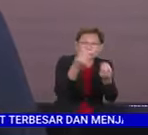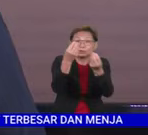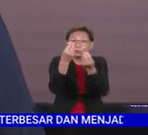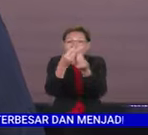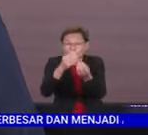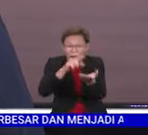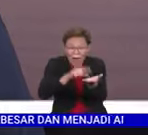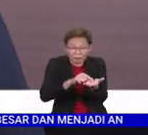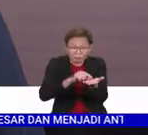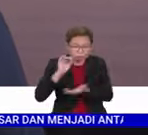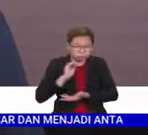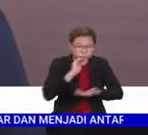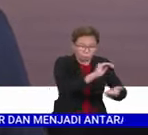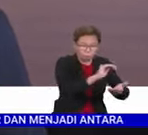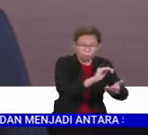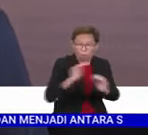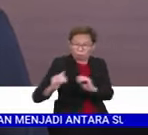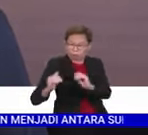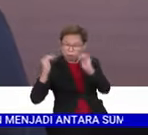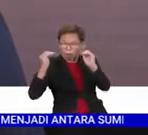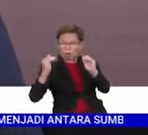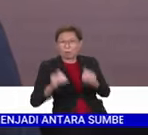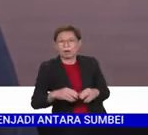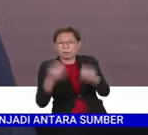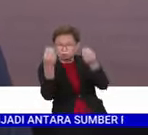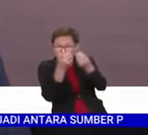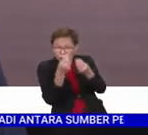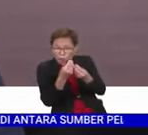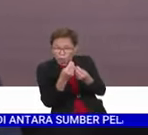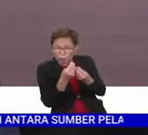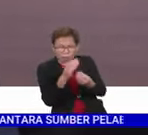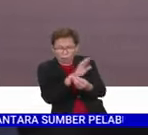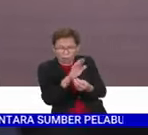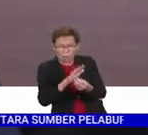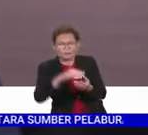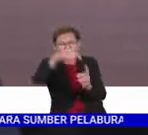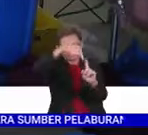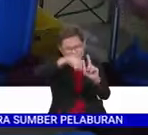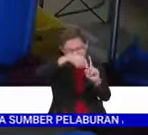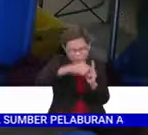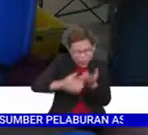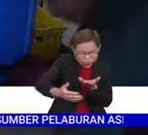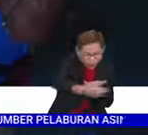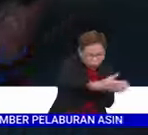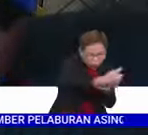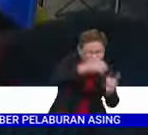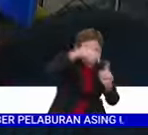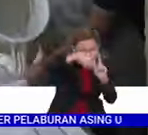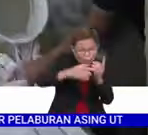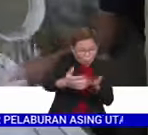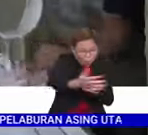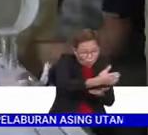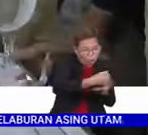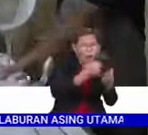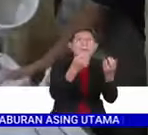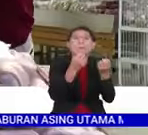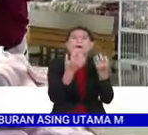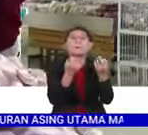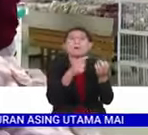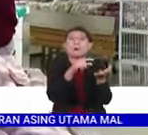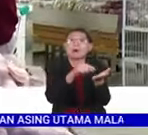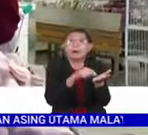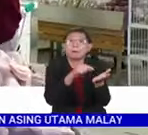to date. Bukan sahaja menentukan jumlah berdasar kepada data yang dikutip, tetapi membuat dasar berapa banyak